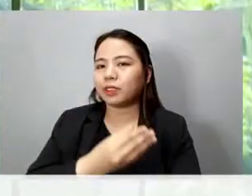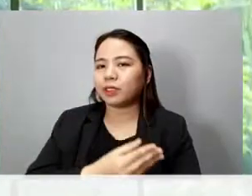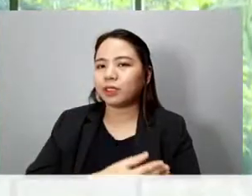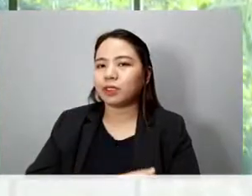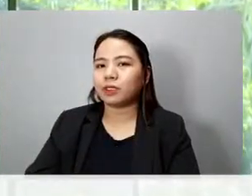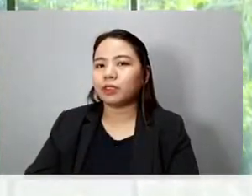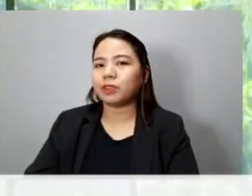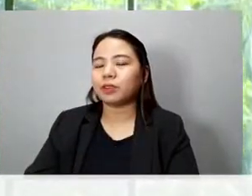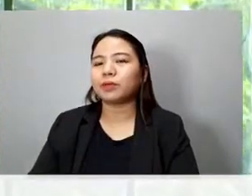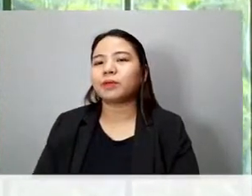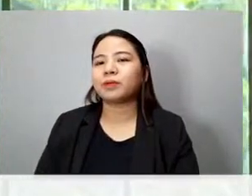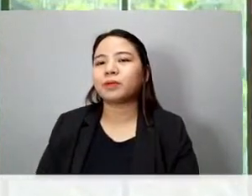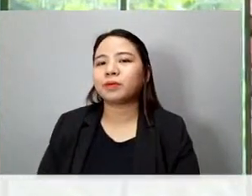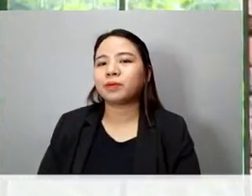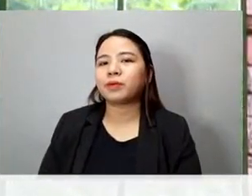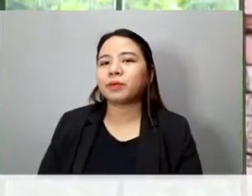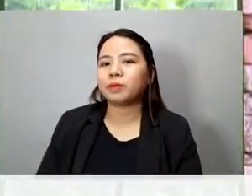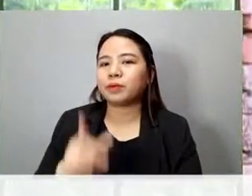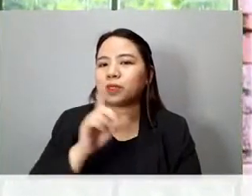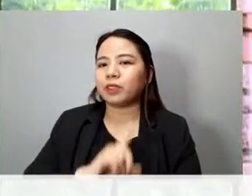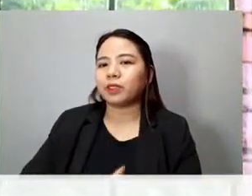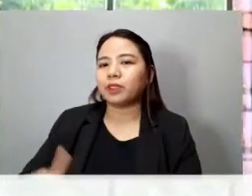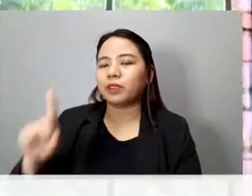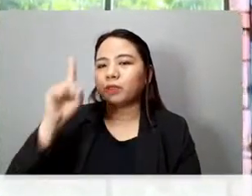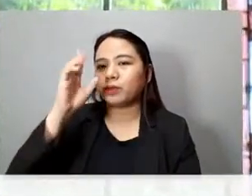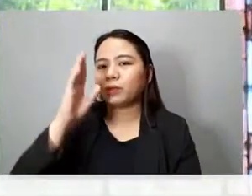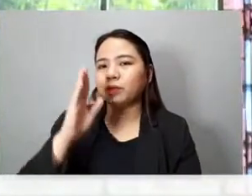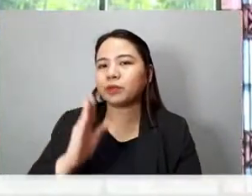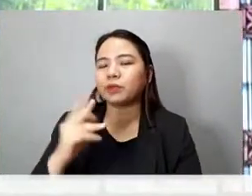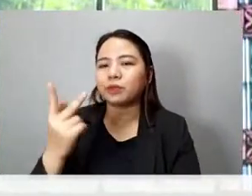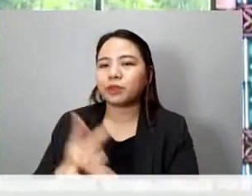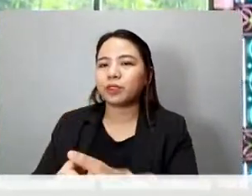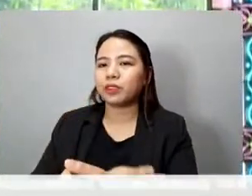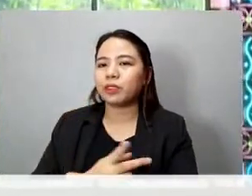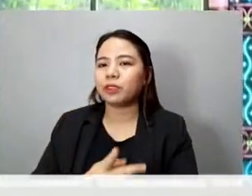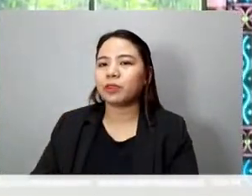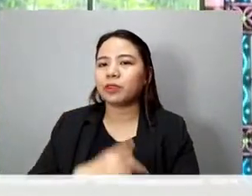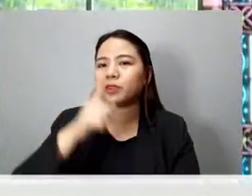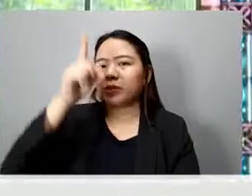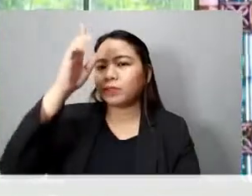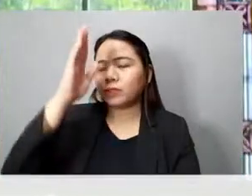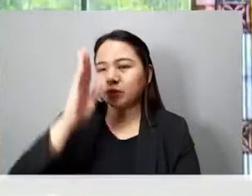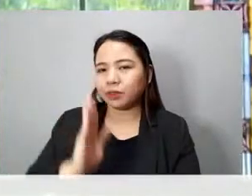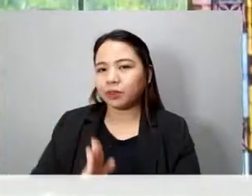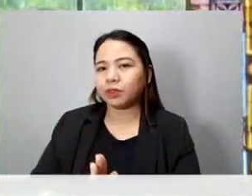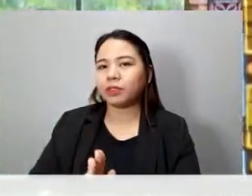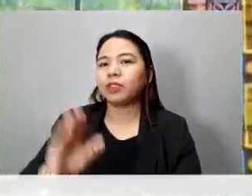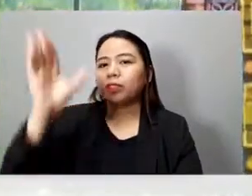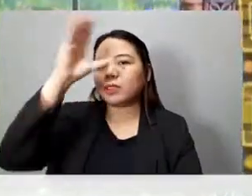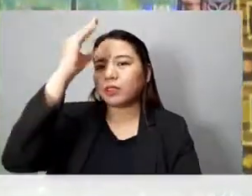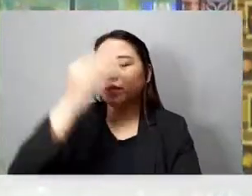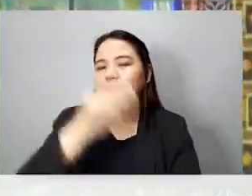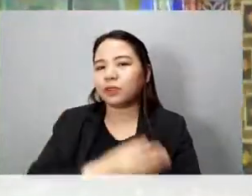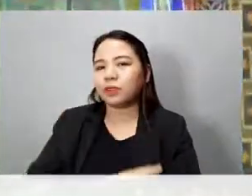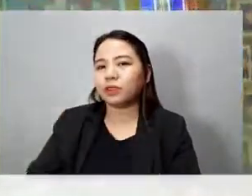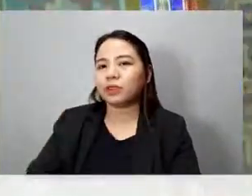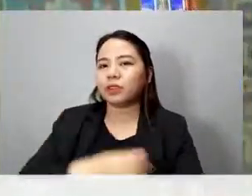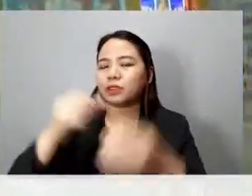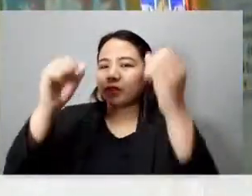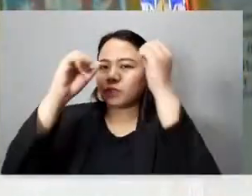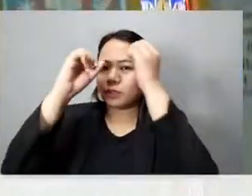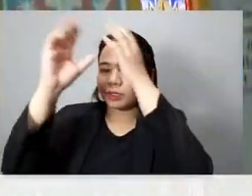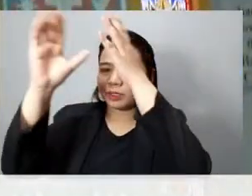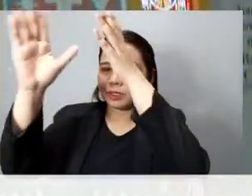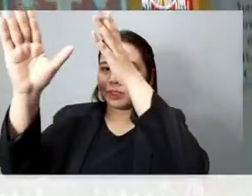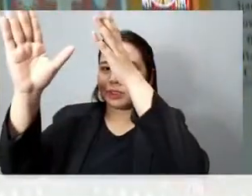Hugtong na Anak, Panginoong Diyos, Kordero ng Diyos, Anak ng